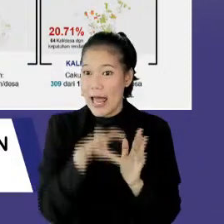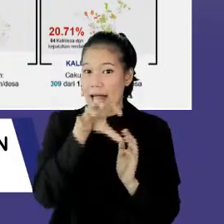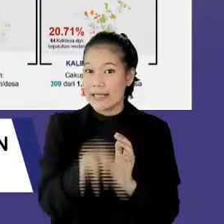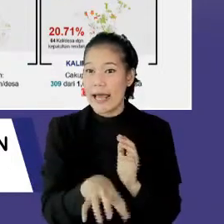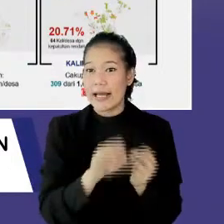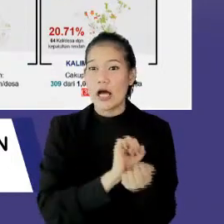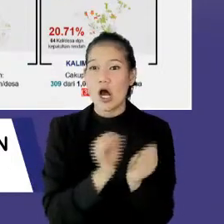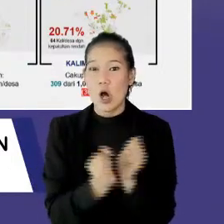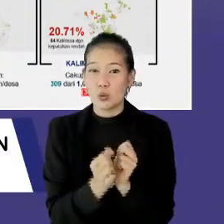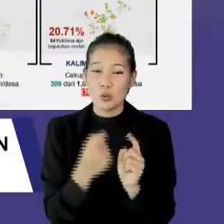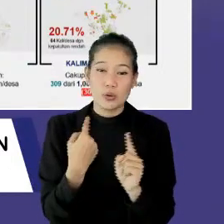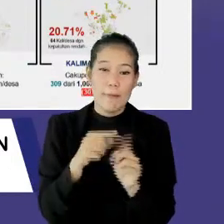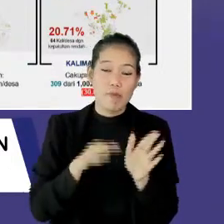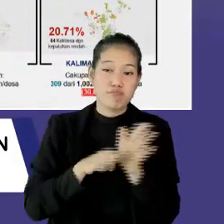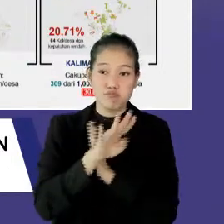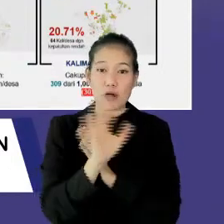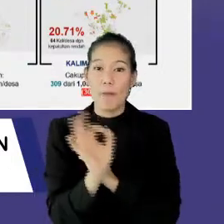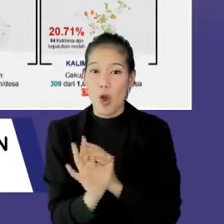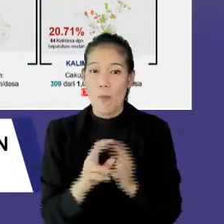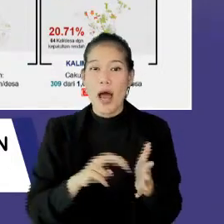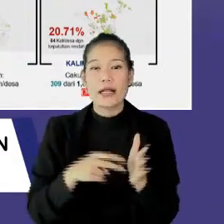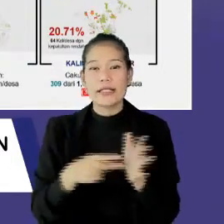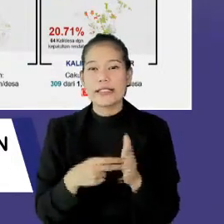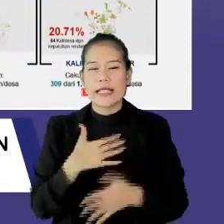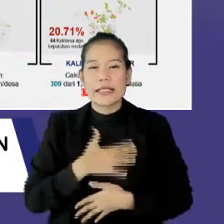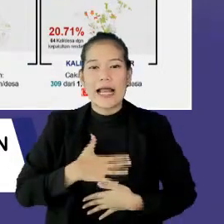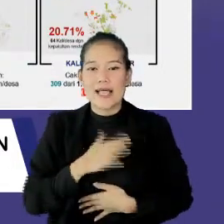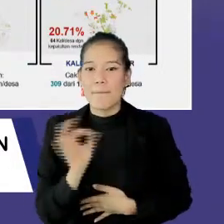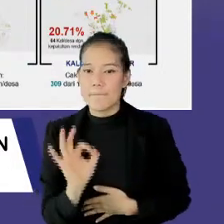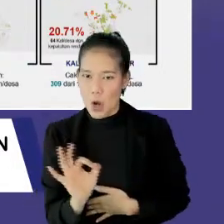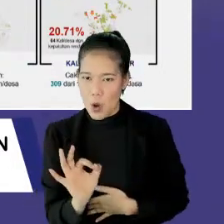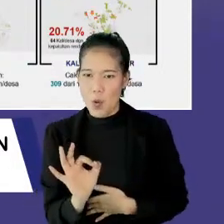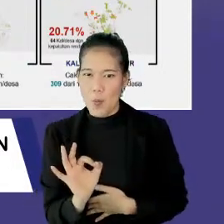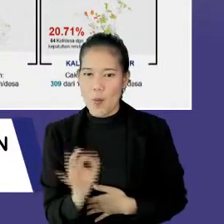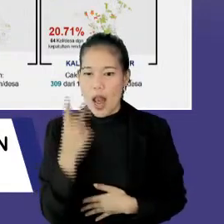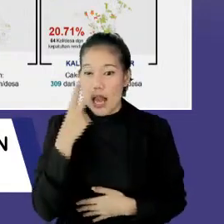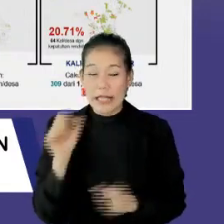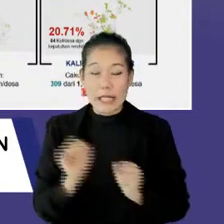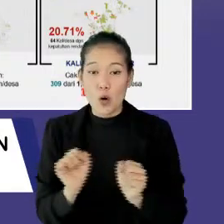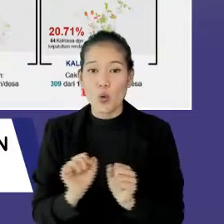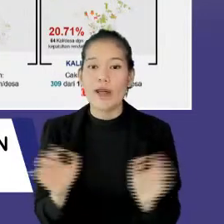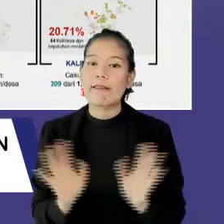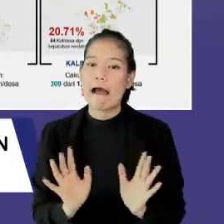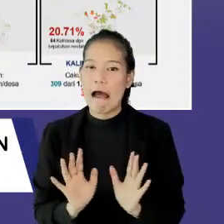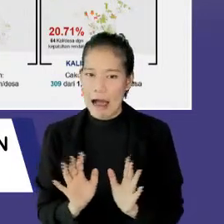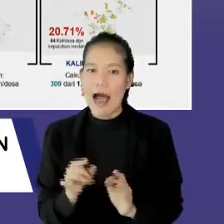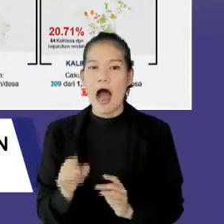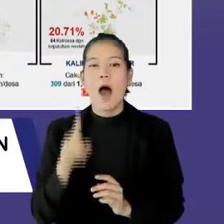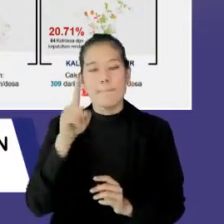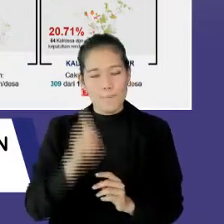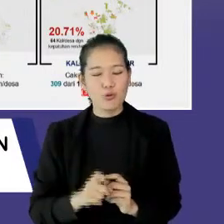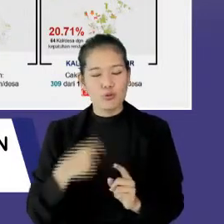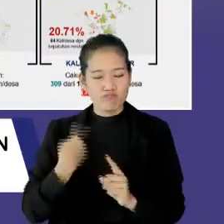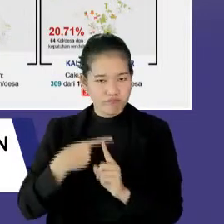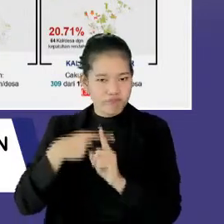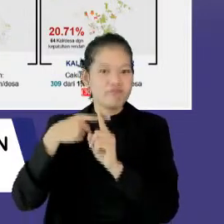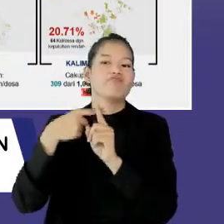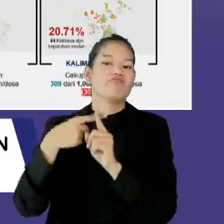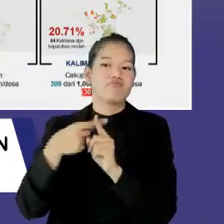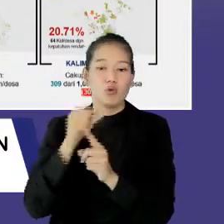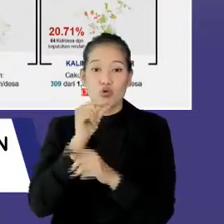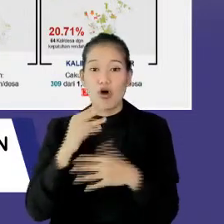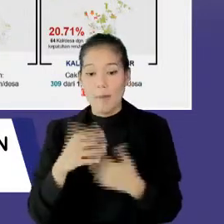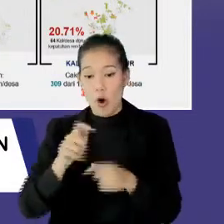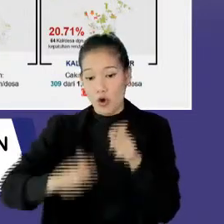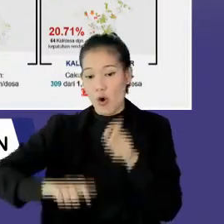dengan peningkatan kasus signifikan, jadi mungkin masih belum terasa gitu ya urgensinya. Ini masih perlu kita tingkatkan kembali agar